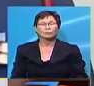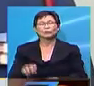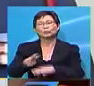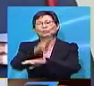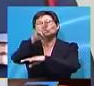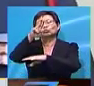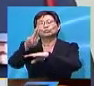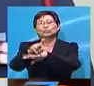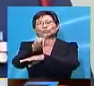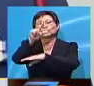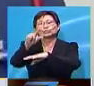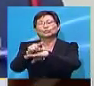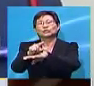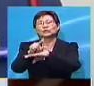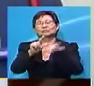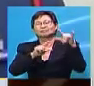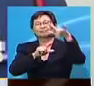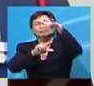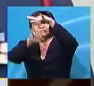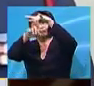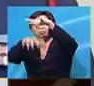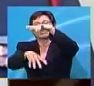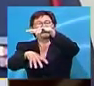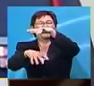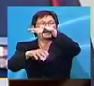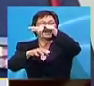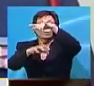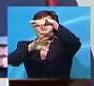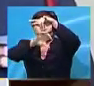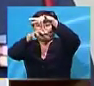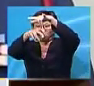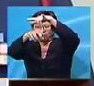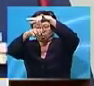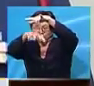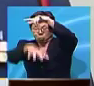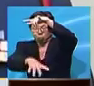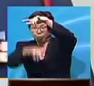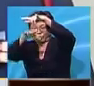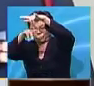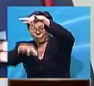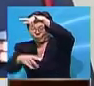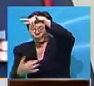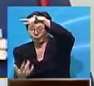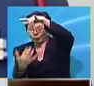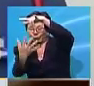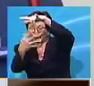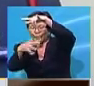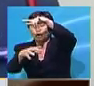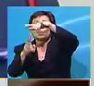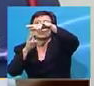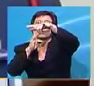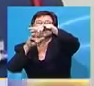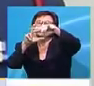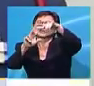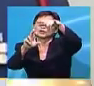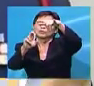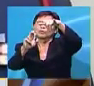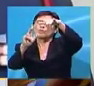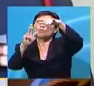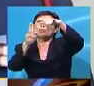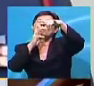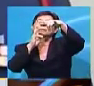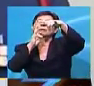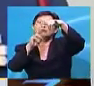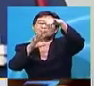Menggunakan bombardier dengan 30 waterbombing. Setiap